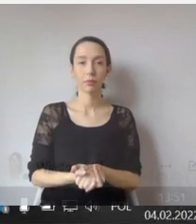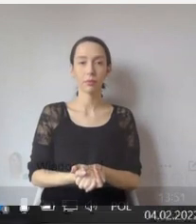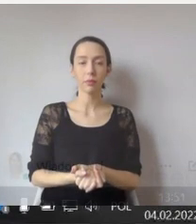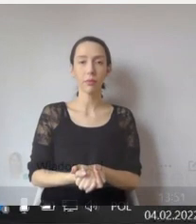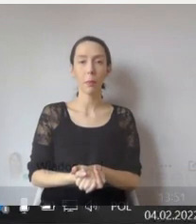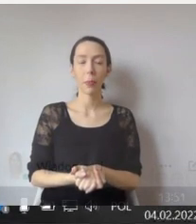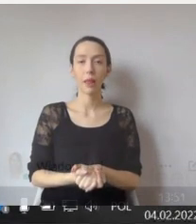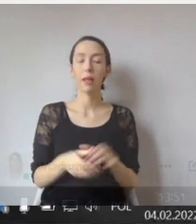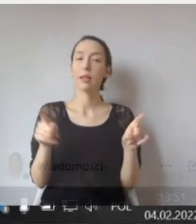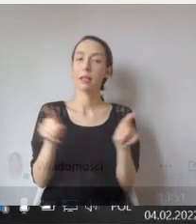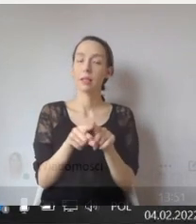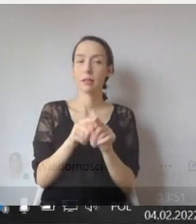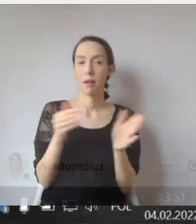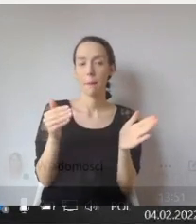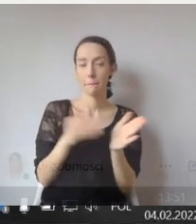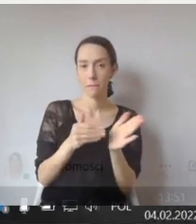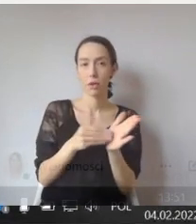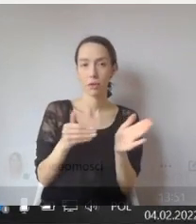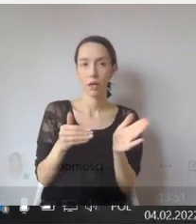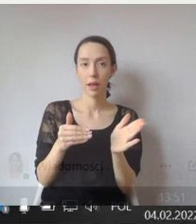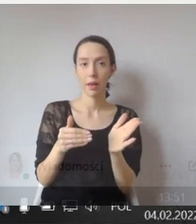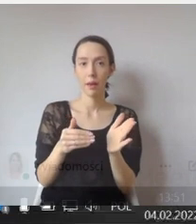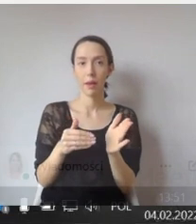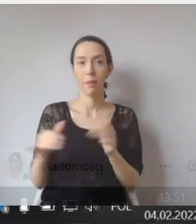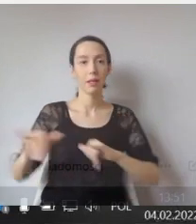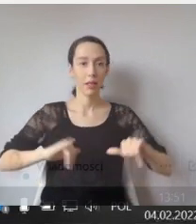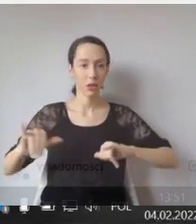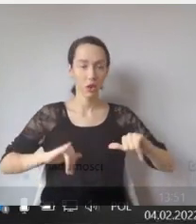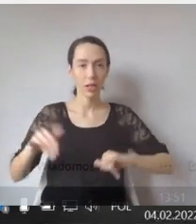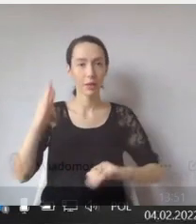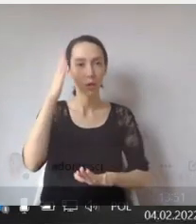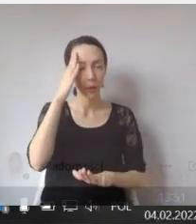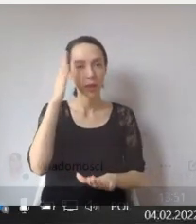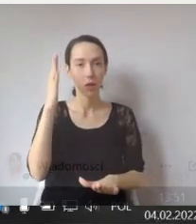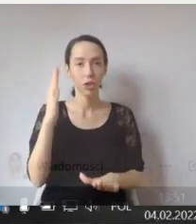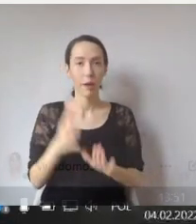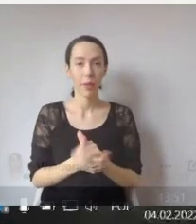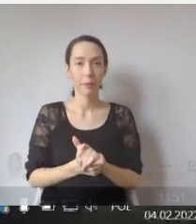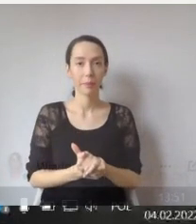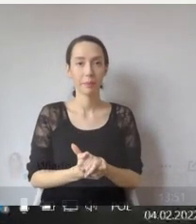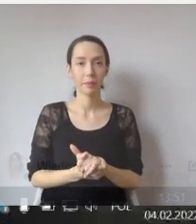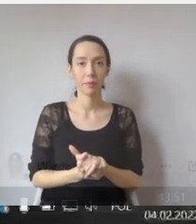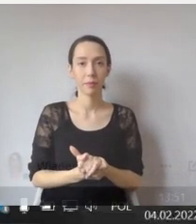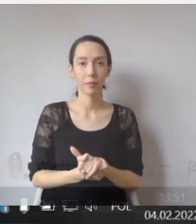I też warto sobie zarządzać tymi umiejętnościami.